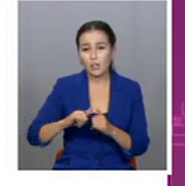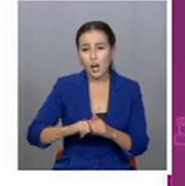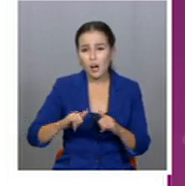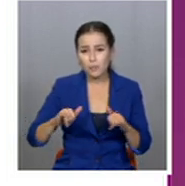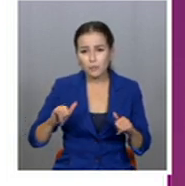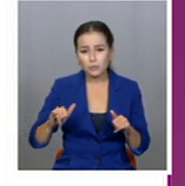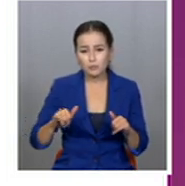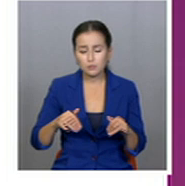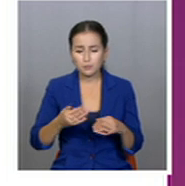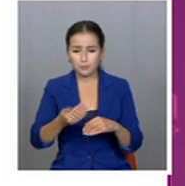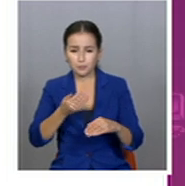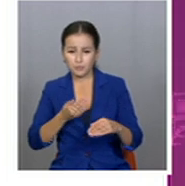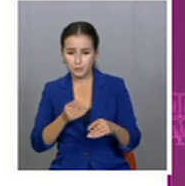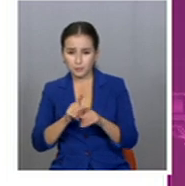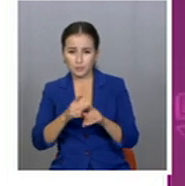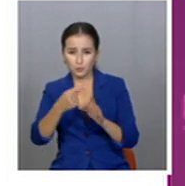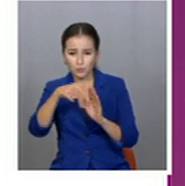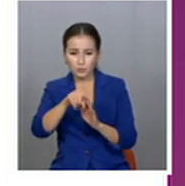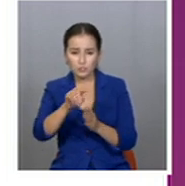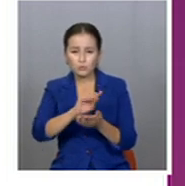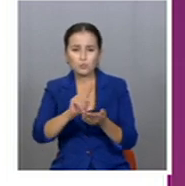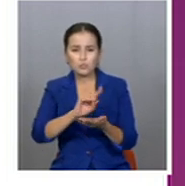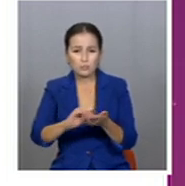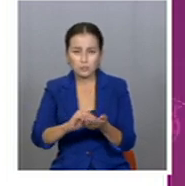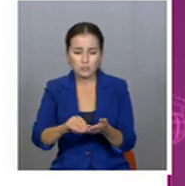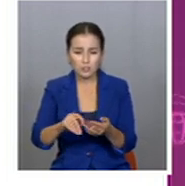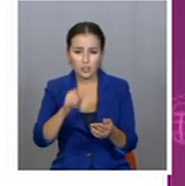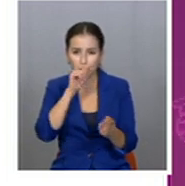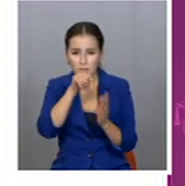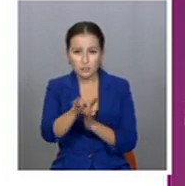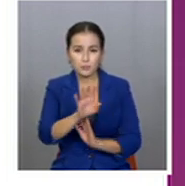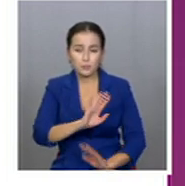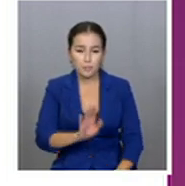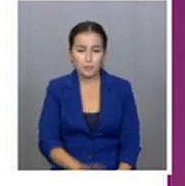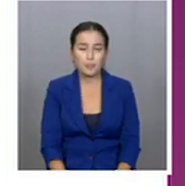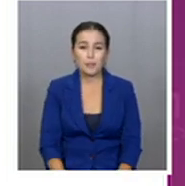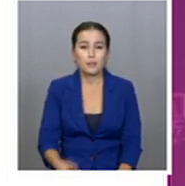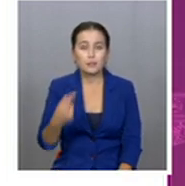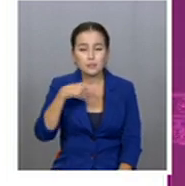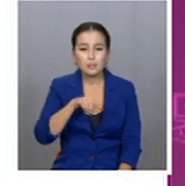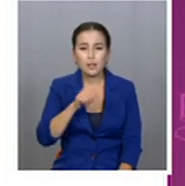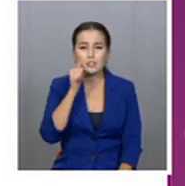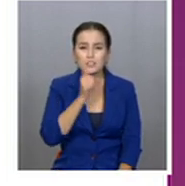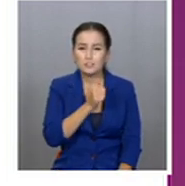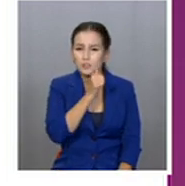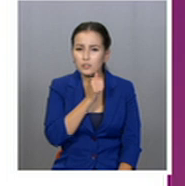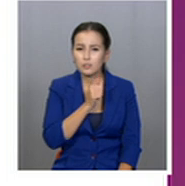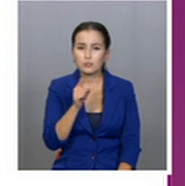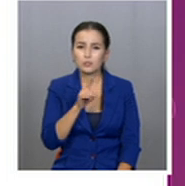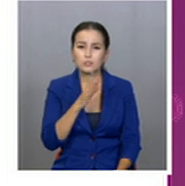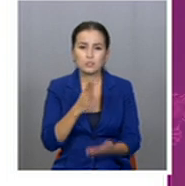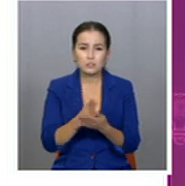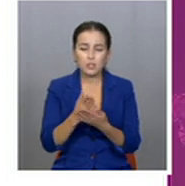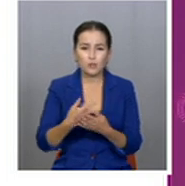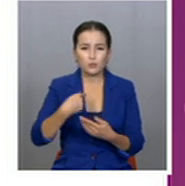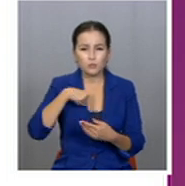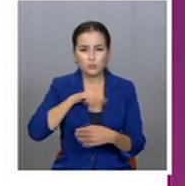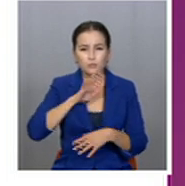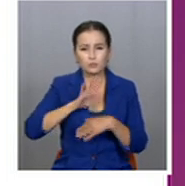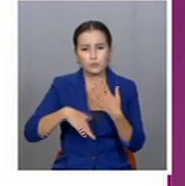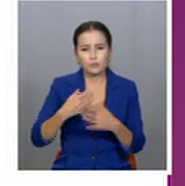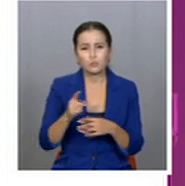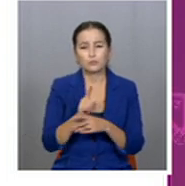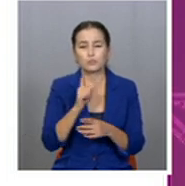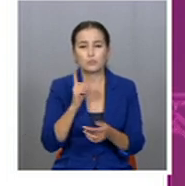сырт тұрады. Поэзиялық шығармаларда ақының ішкі сыры, сезімі, толғанысы, яғни